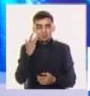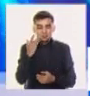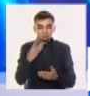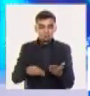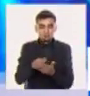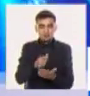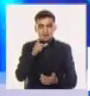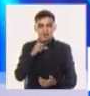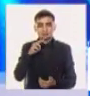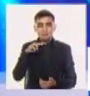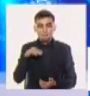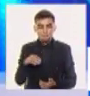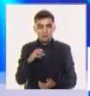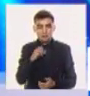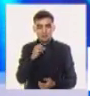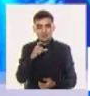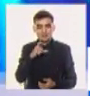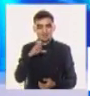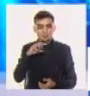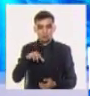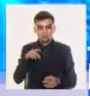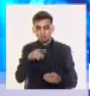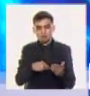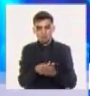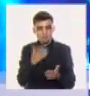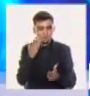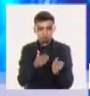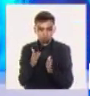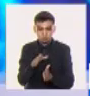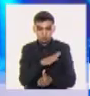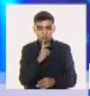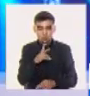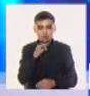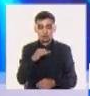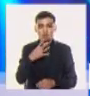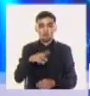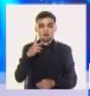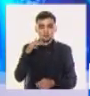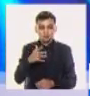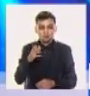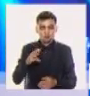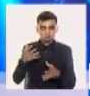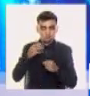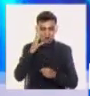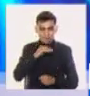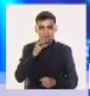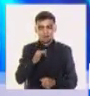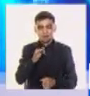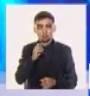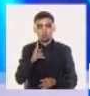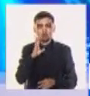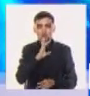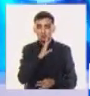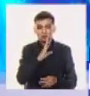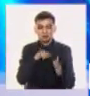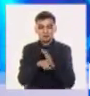плательщиками ЕСП, то, конечно же, при условии, что их деятельность приостановлена, также могут подать и получить 42 500. И те женщины,